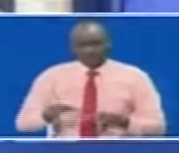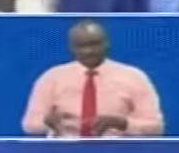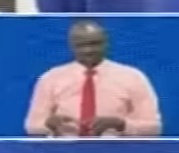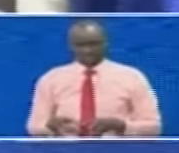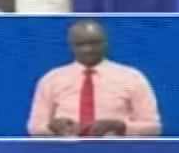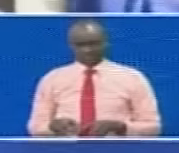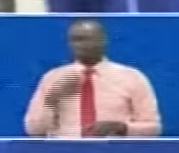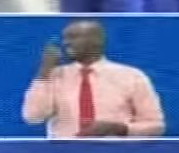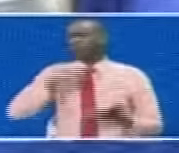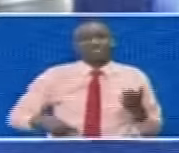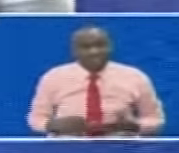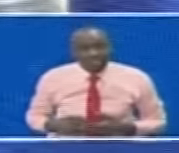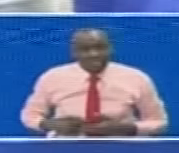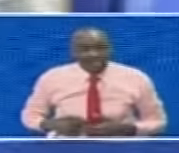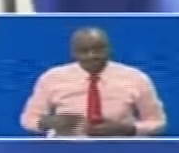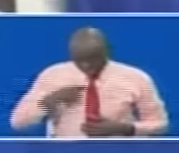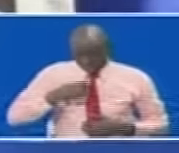Na nimesema